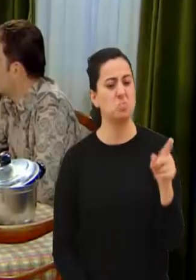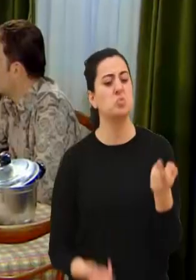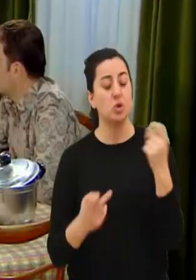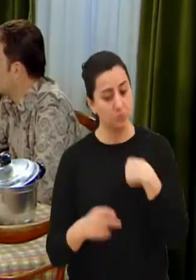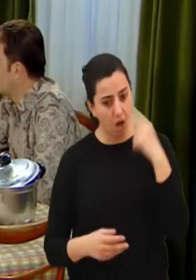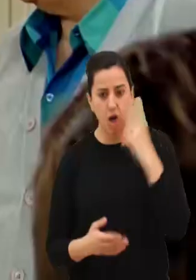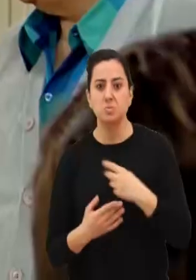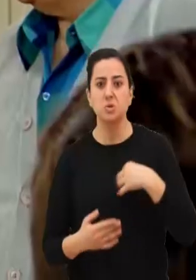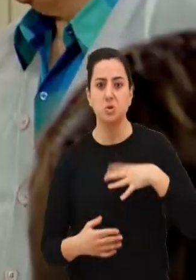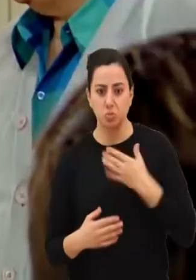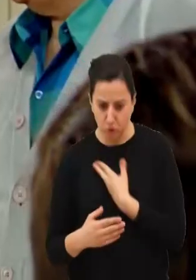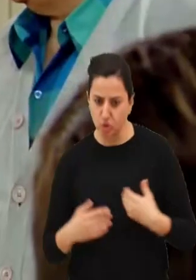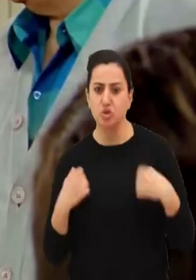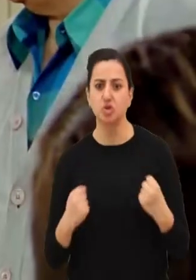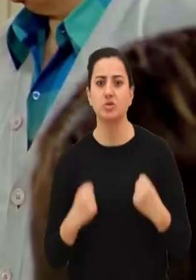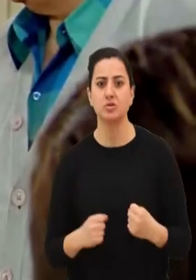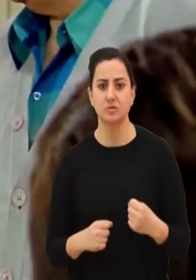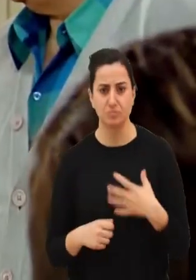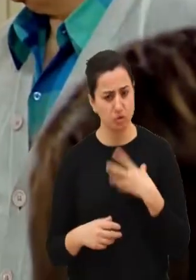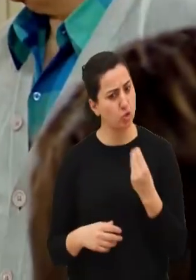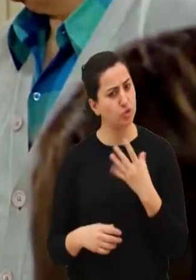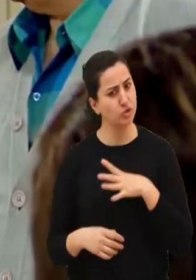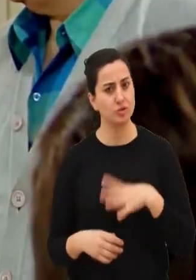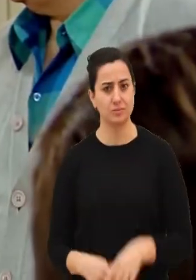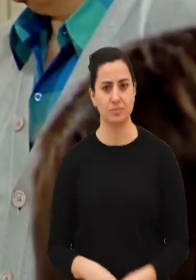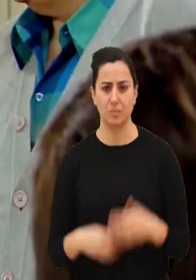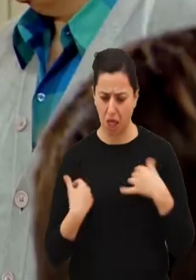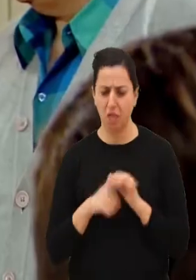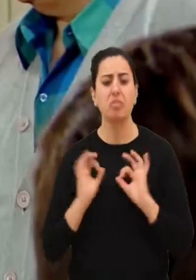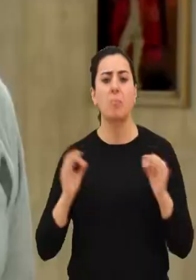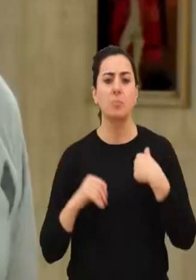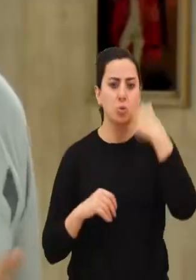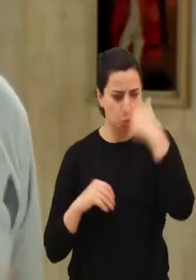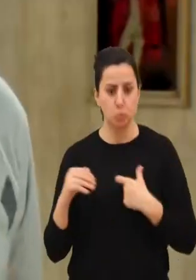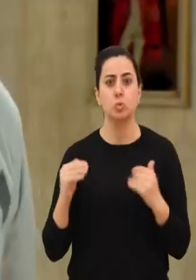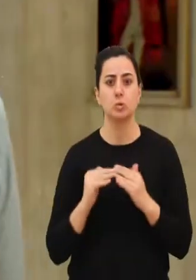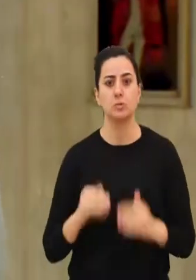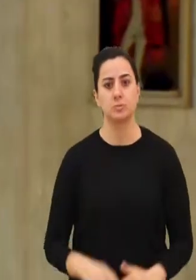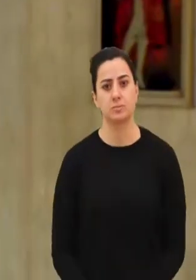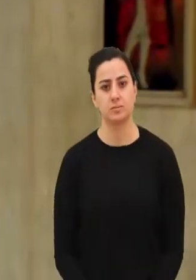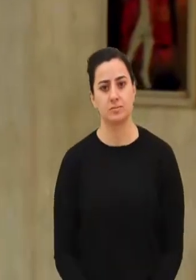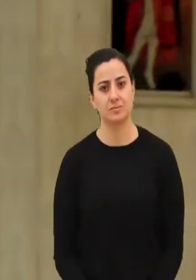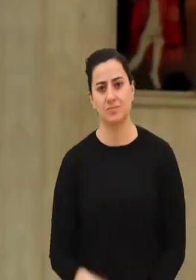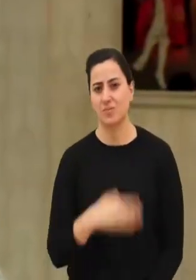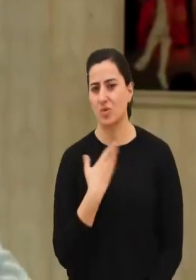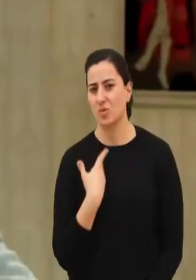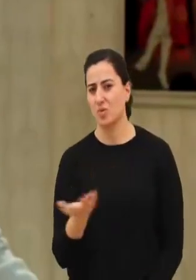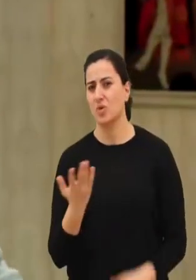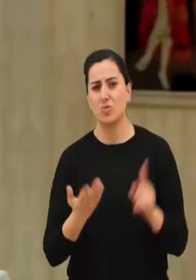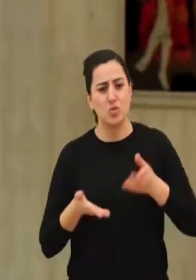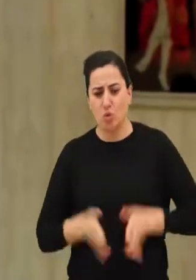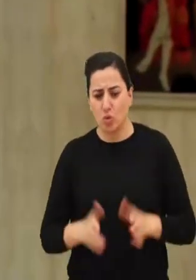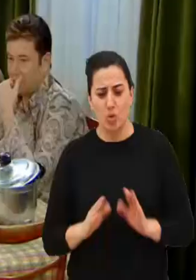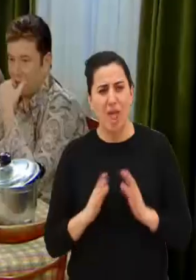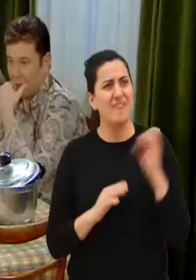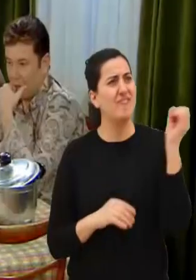Ben kararlıyım. Ben istiyorum yani. Ben çok güzel yaparım yani evlilik. Tam bana göre. Bak. Ya bunları kim doğurup